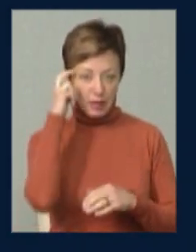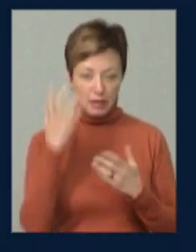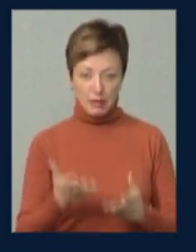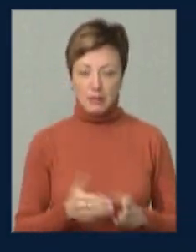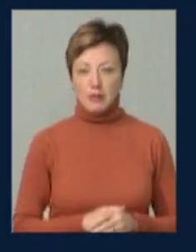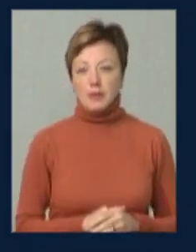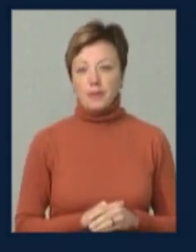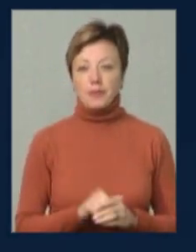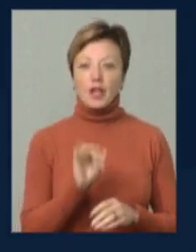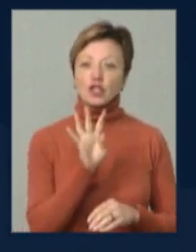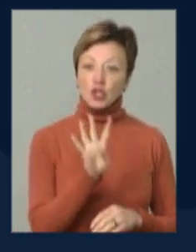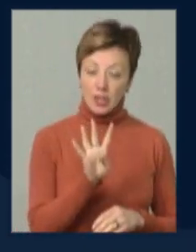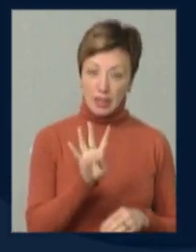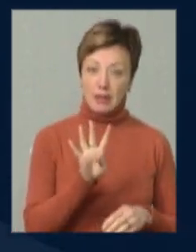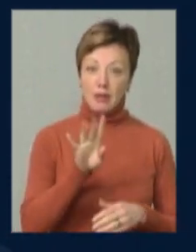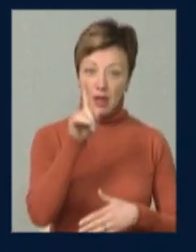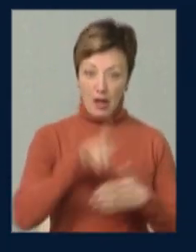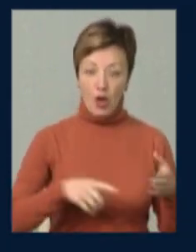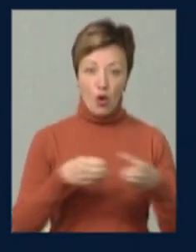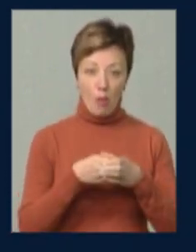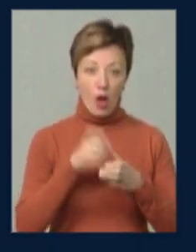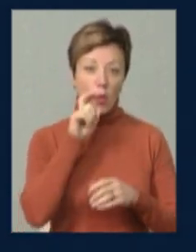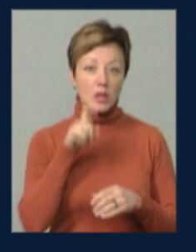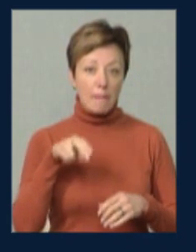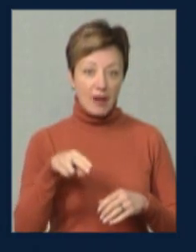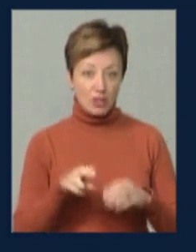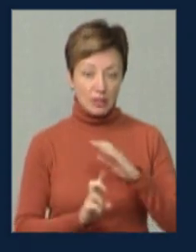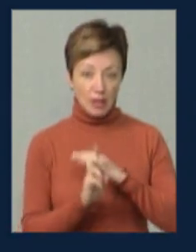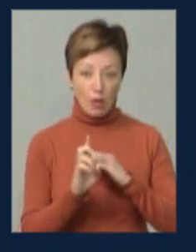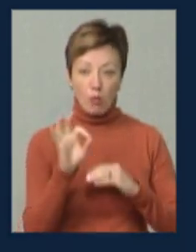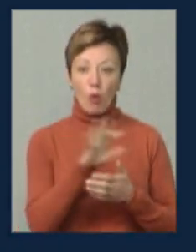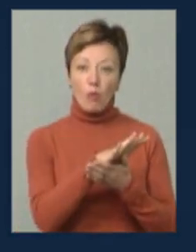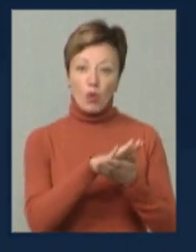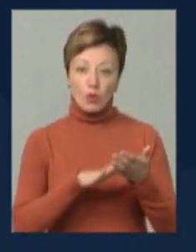до ПЦУ та 4 релігійні громади Української православної церкви про